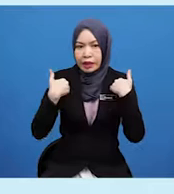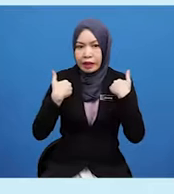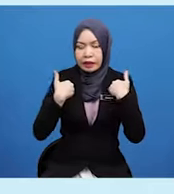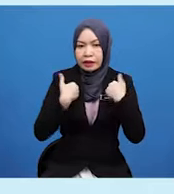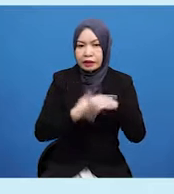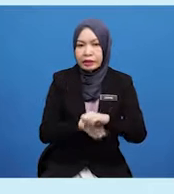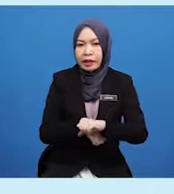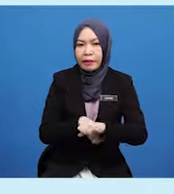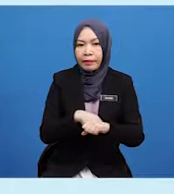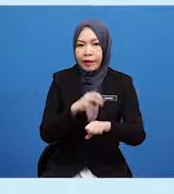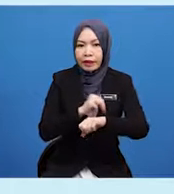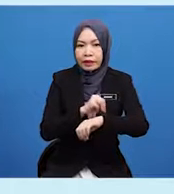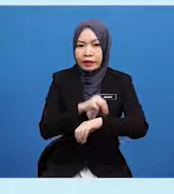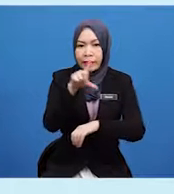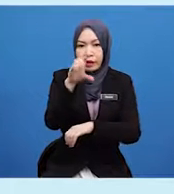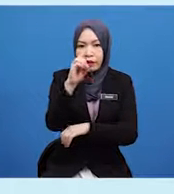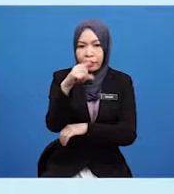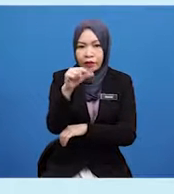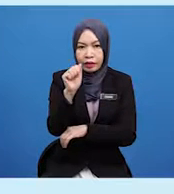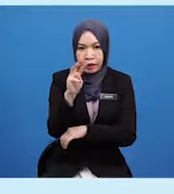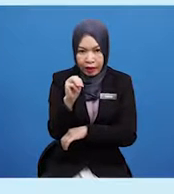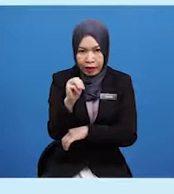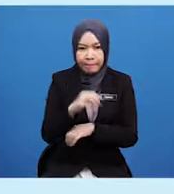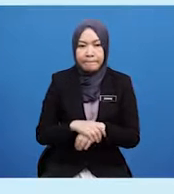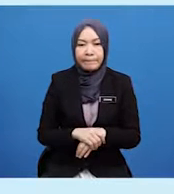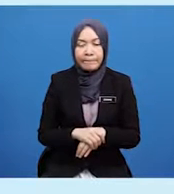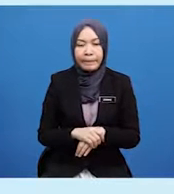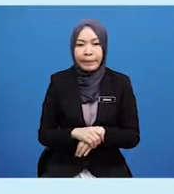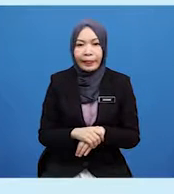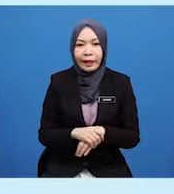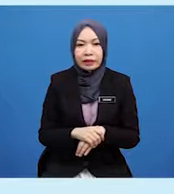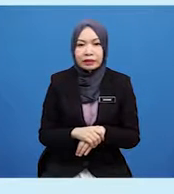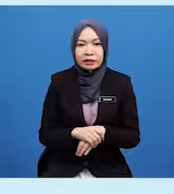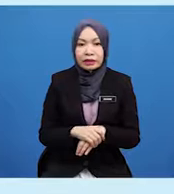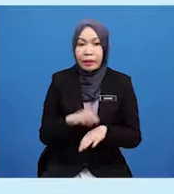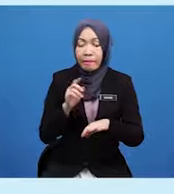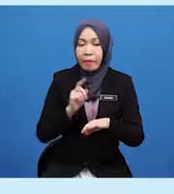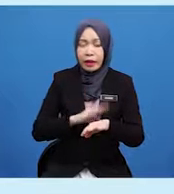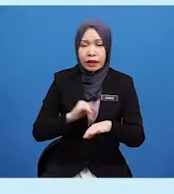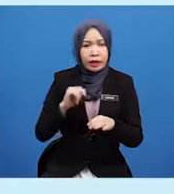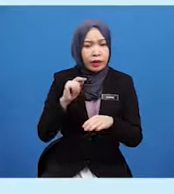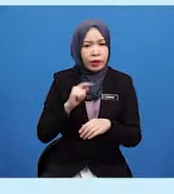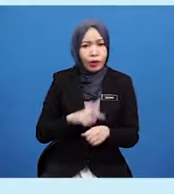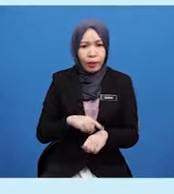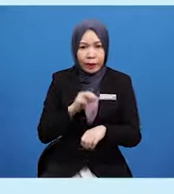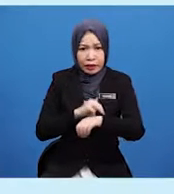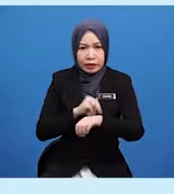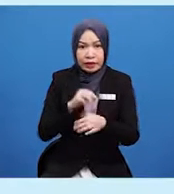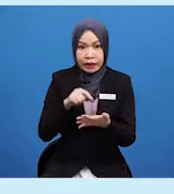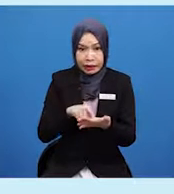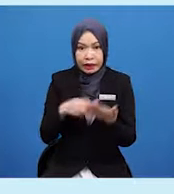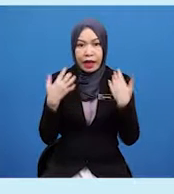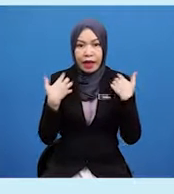3500 tahun sehingga 500 tahun masehi zaman logam merupakan zaman teknologi